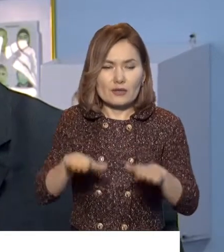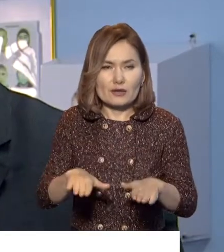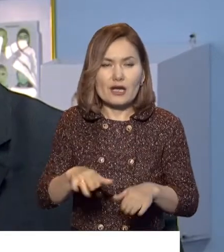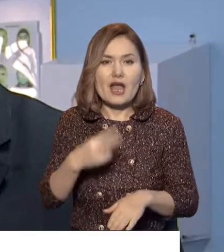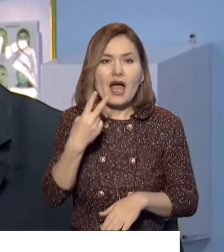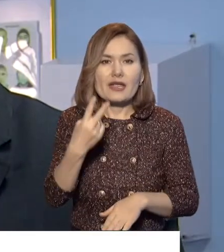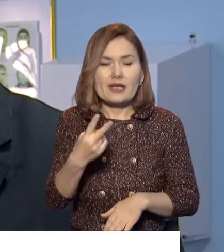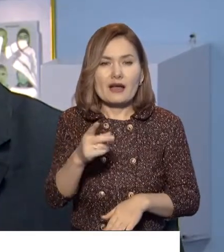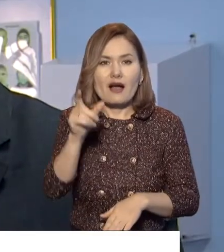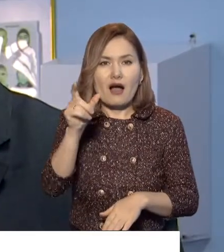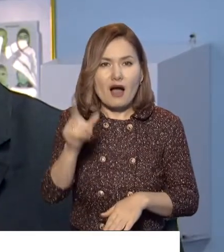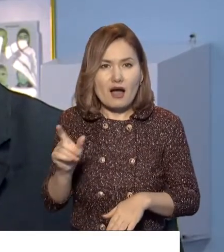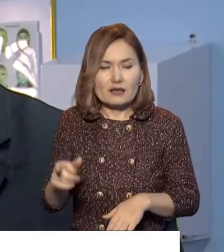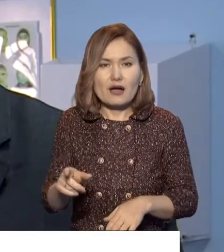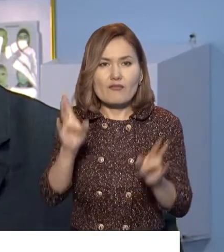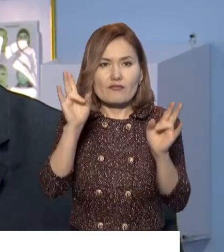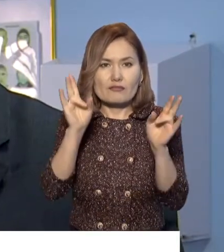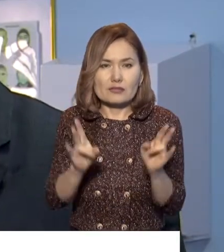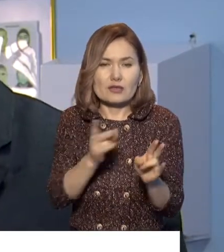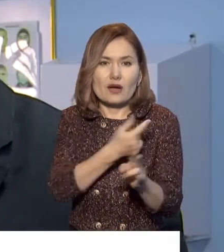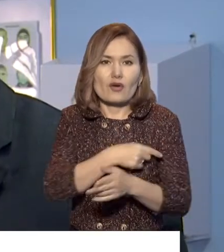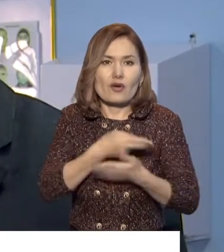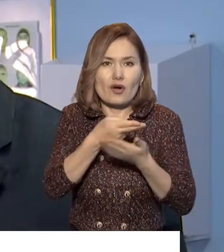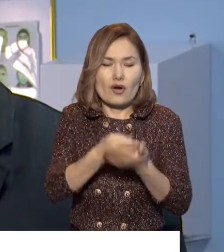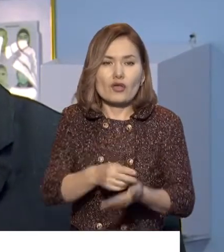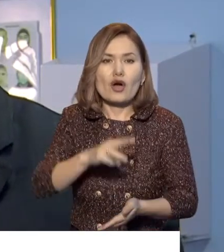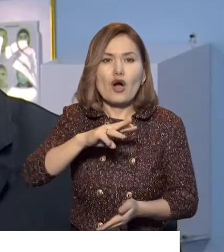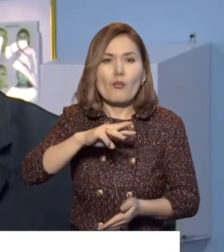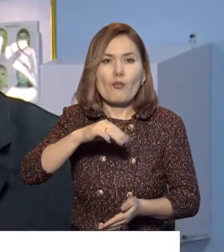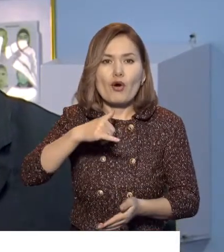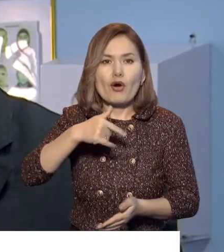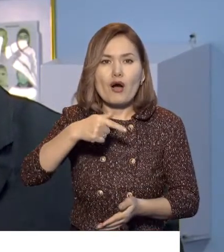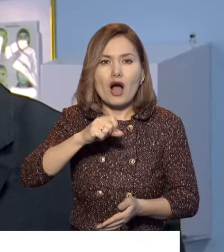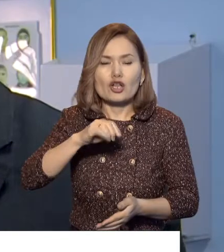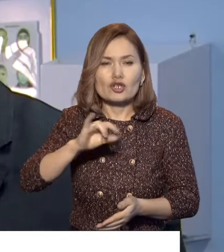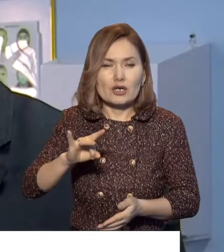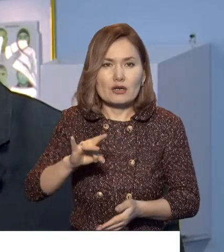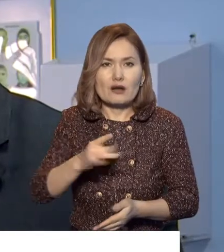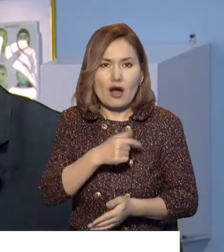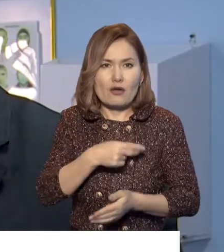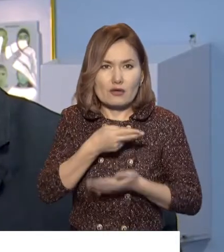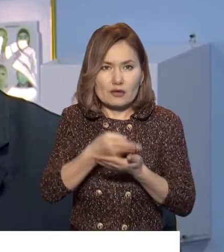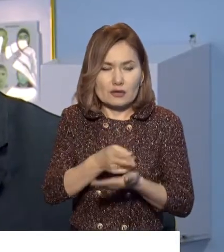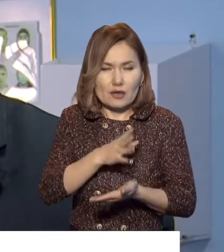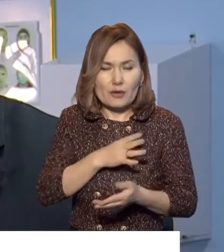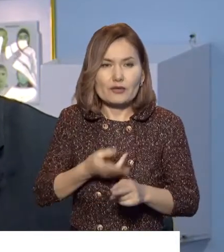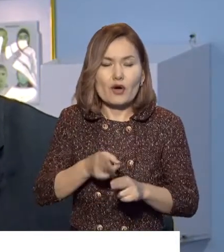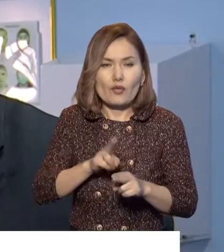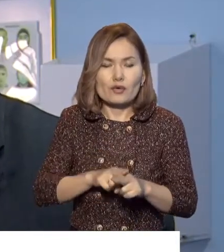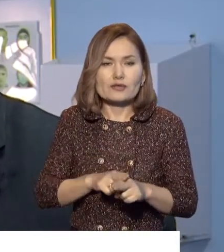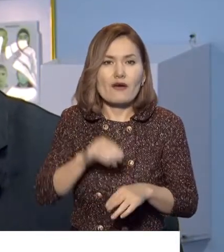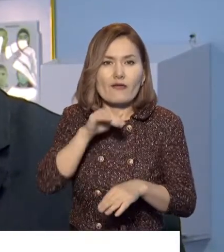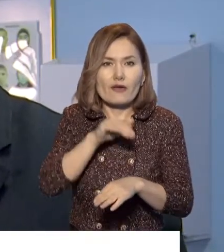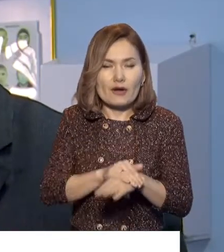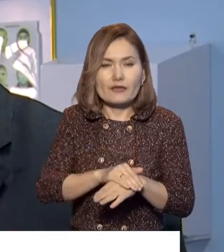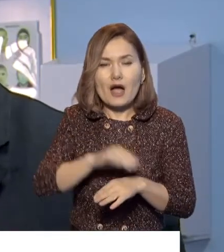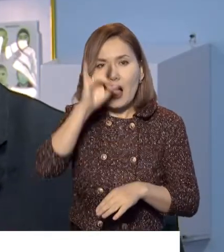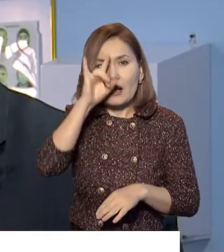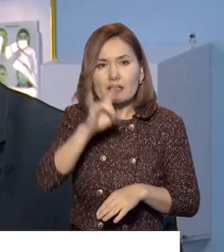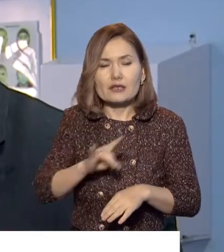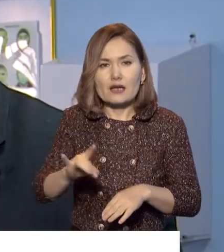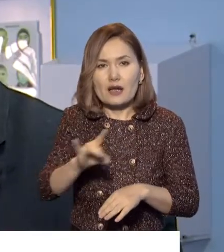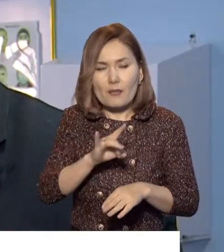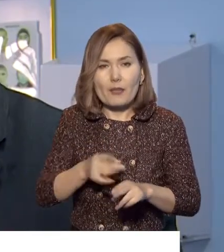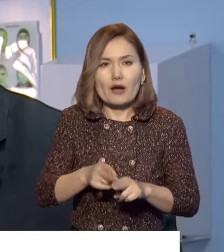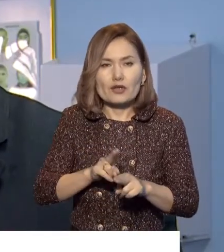екі жолаушысы әртүрлі дене жарақатымен Мұғалжар аудандық ауруханасына жеткізілді. Аталған факт бойынша Қазақстан Республикасының